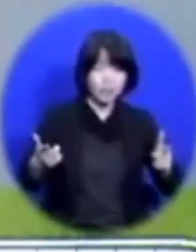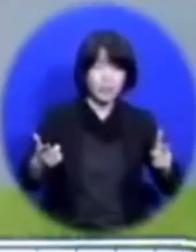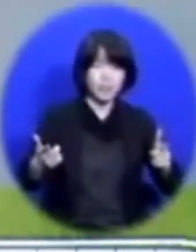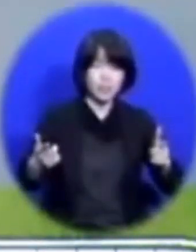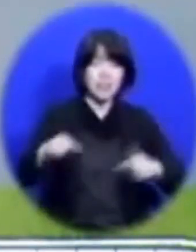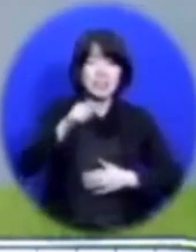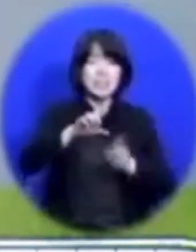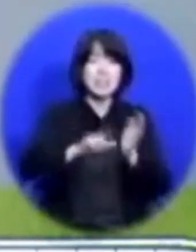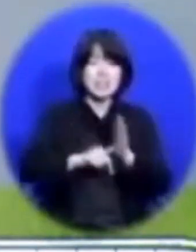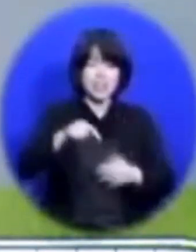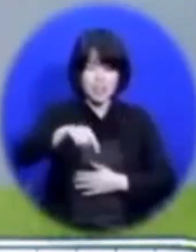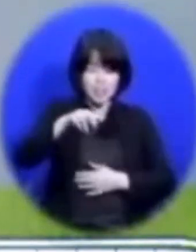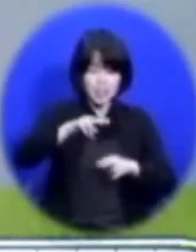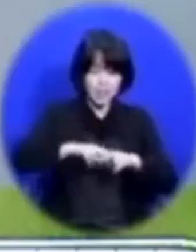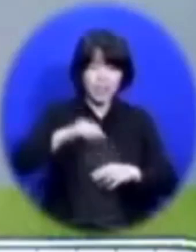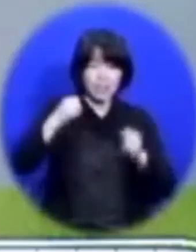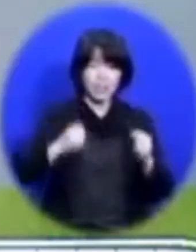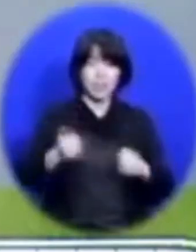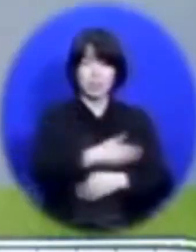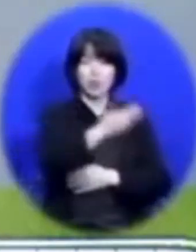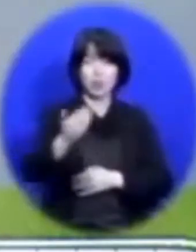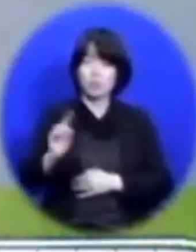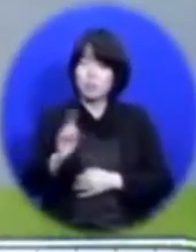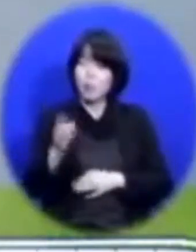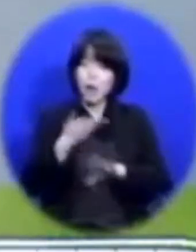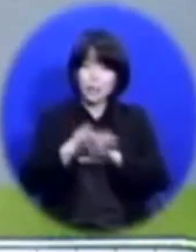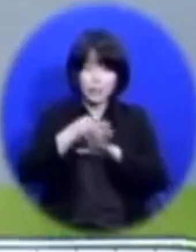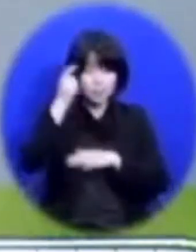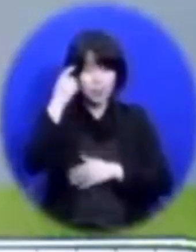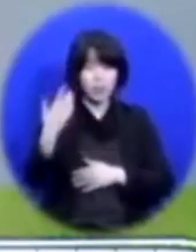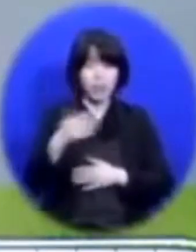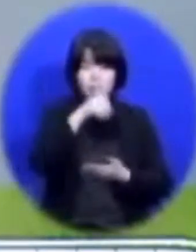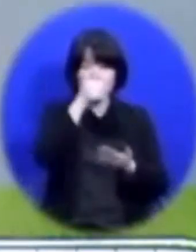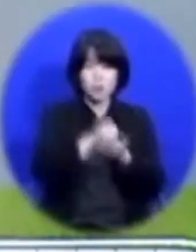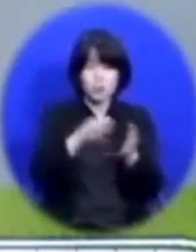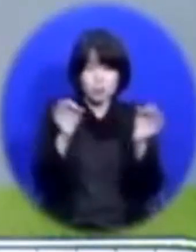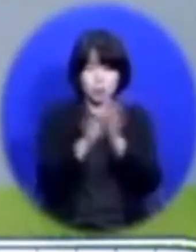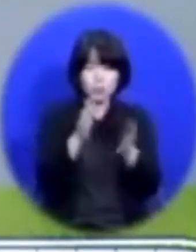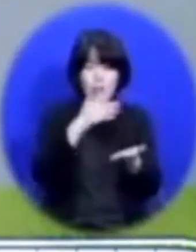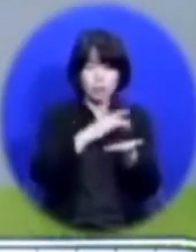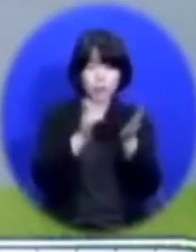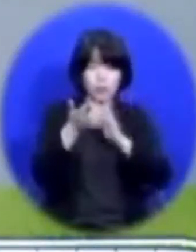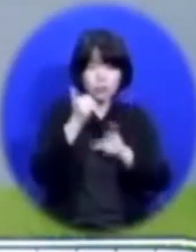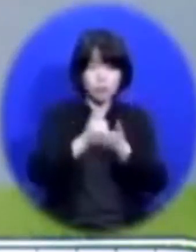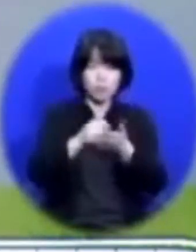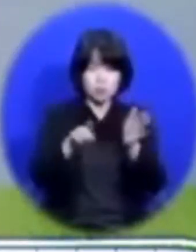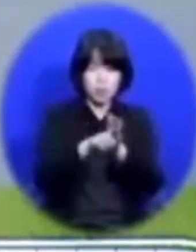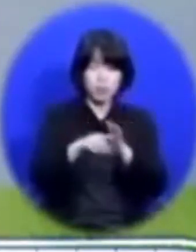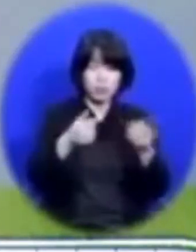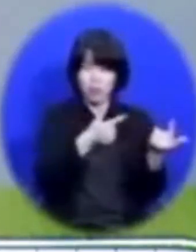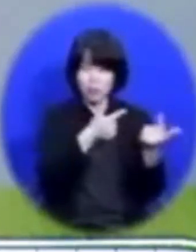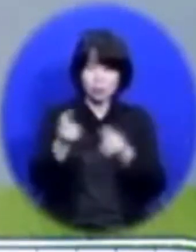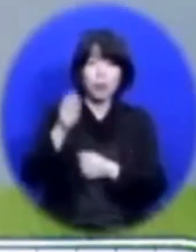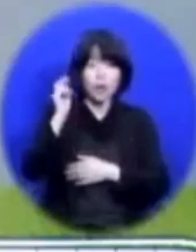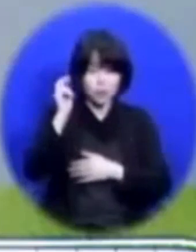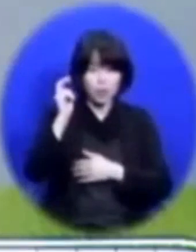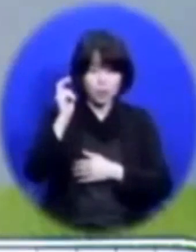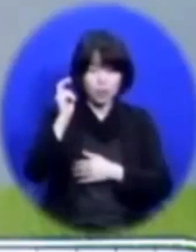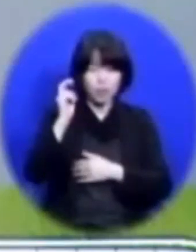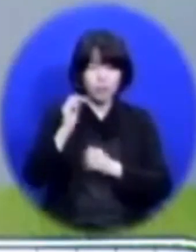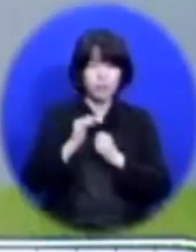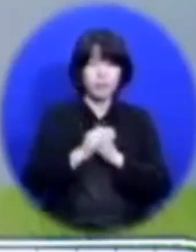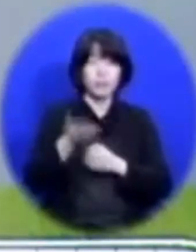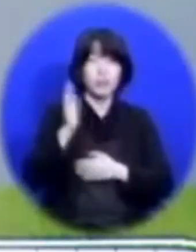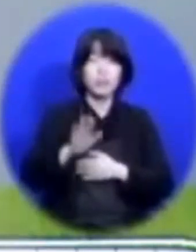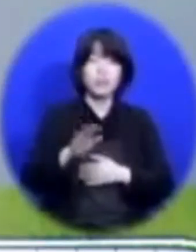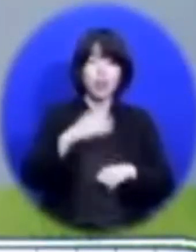에 모인여러분모두의차이점은무엇인가요 ?예수님을 속죄의주님으로믿는것은아마 모든사람에게